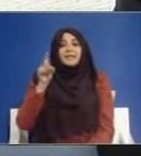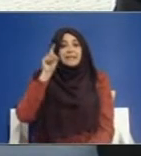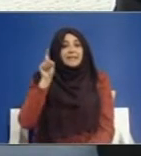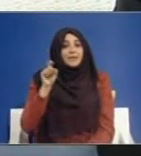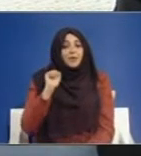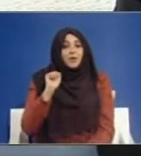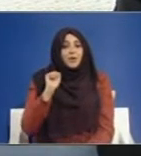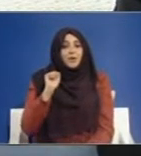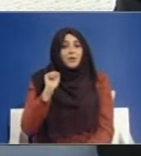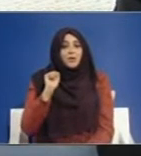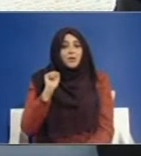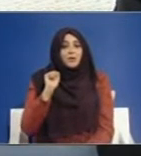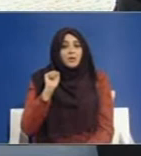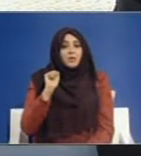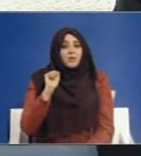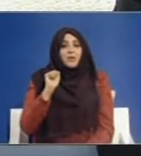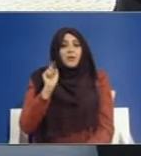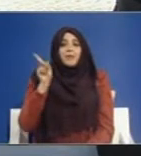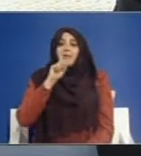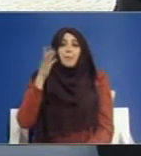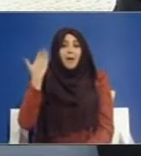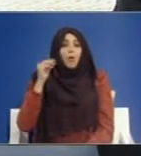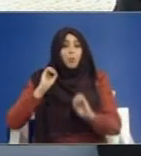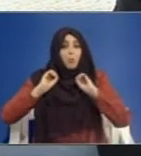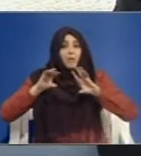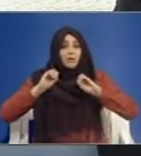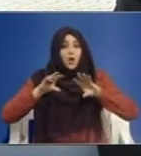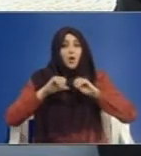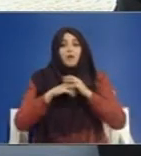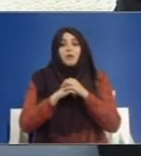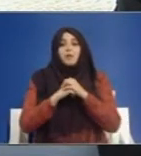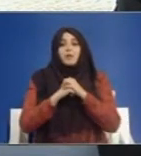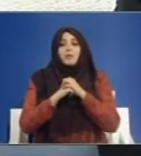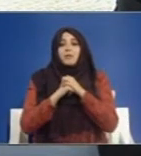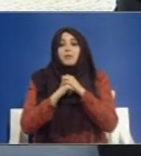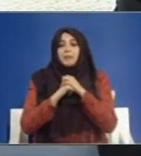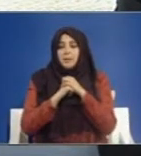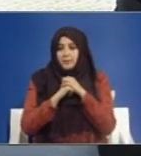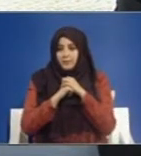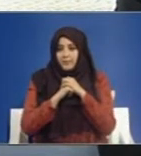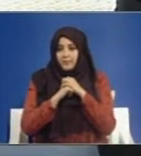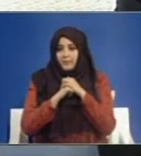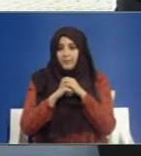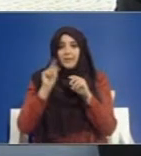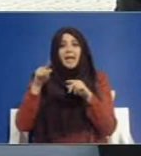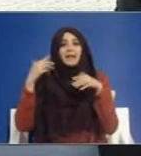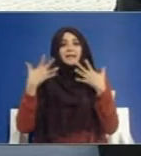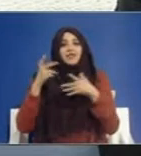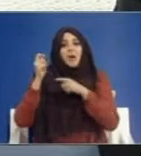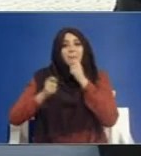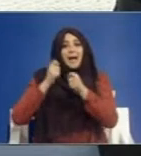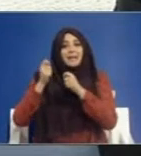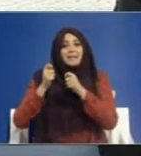سؤال. وهو أنا كنت أستاذة ودرت سلفية من خدمات